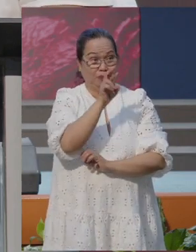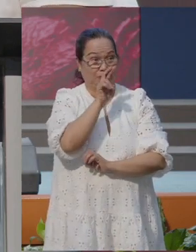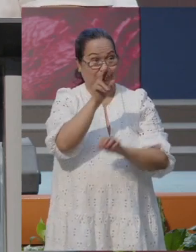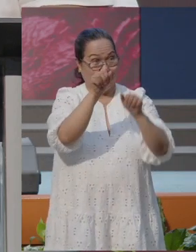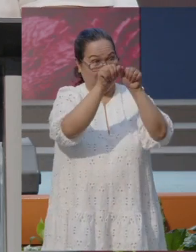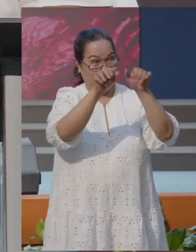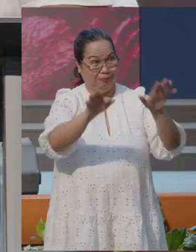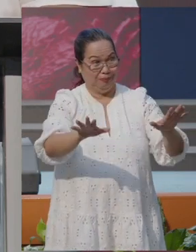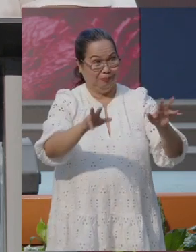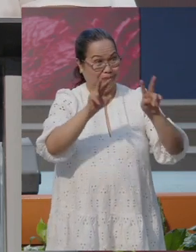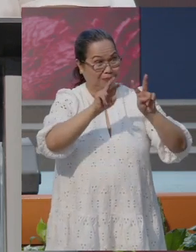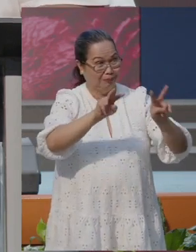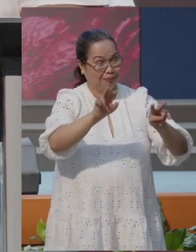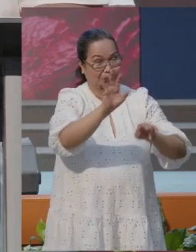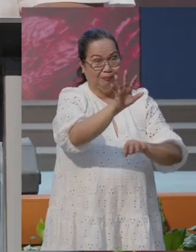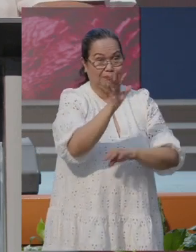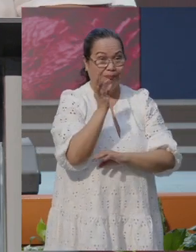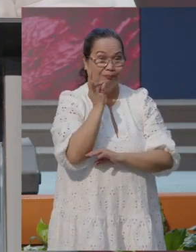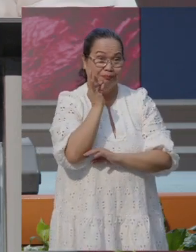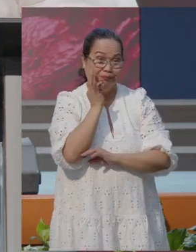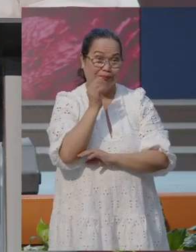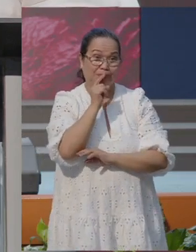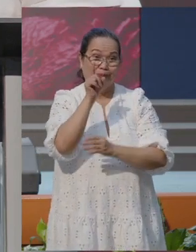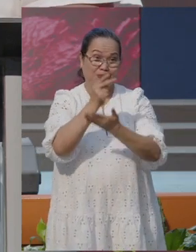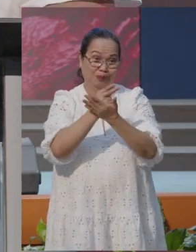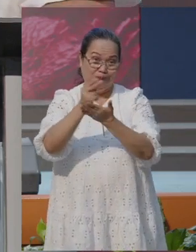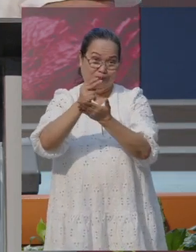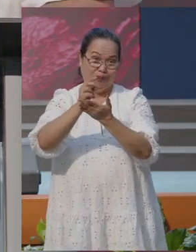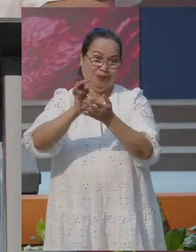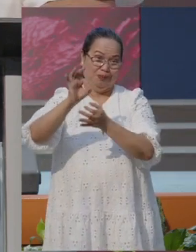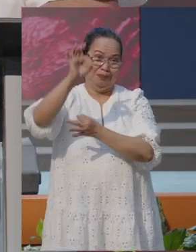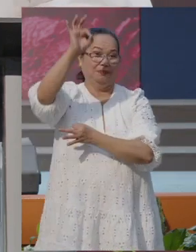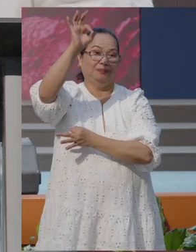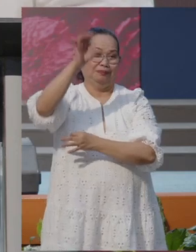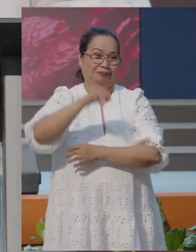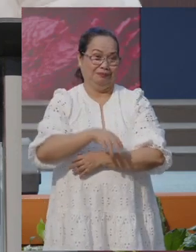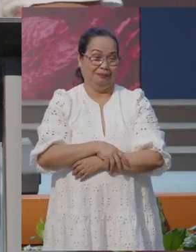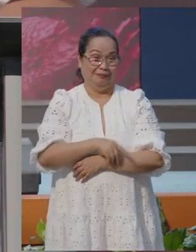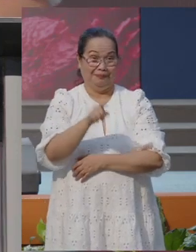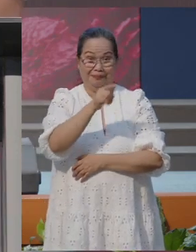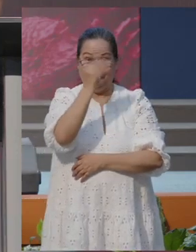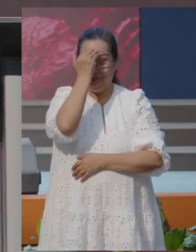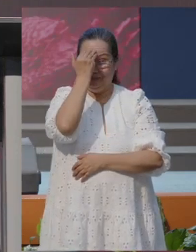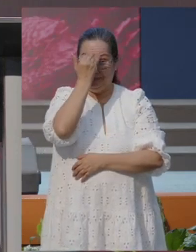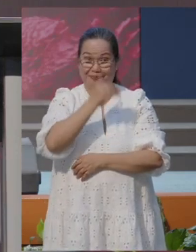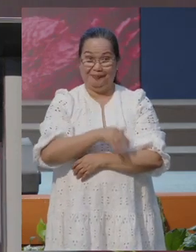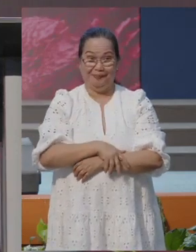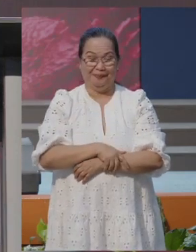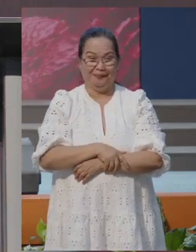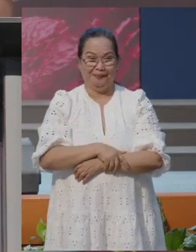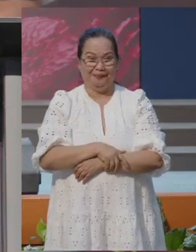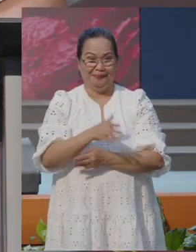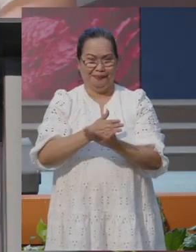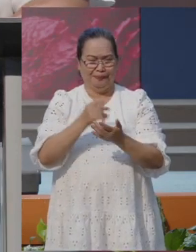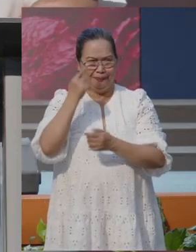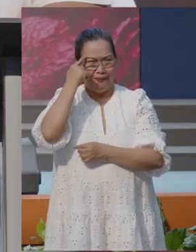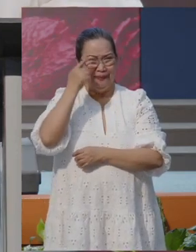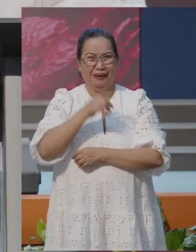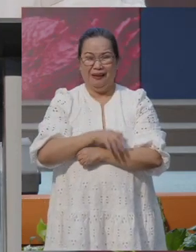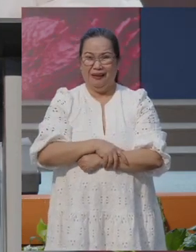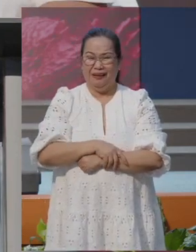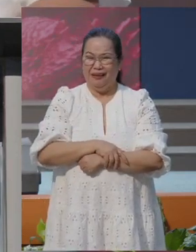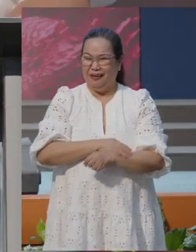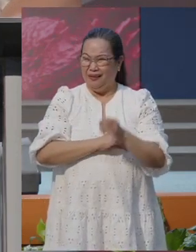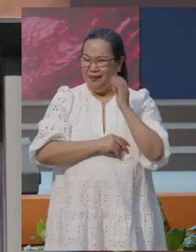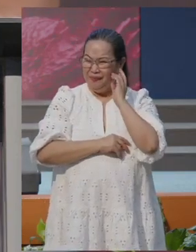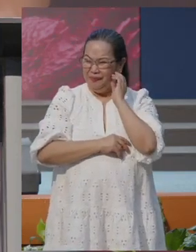Dapat makita sa kanila ang prutas ng diwang banal. Alam nyo, siguro iniisip nyo, para yan sa mga